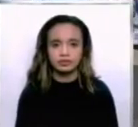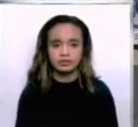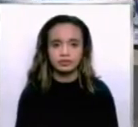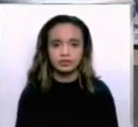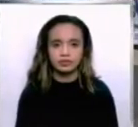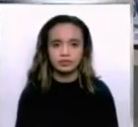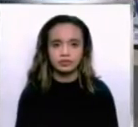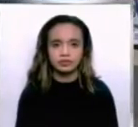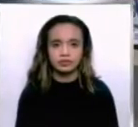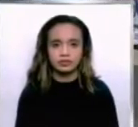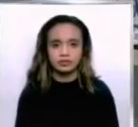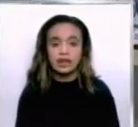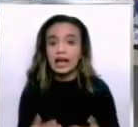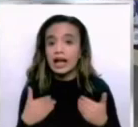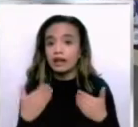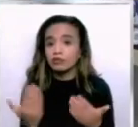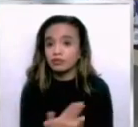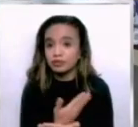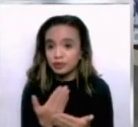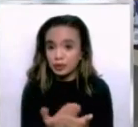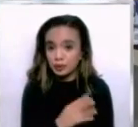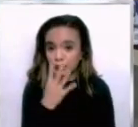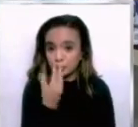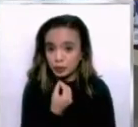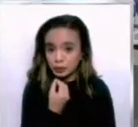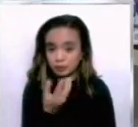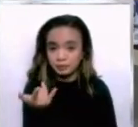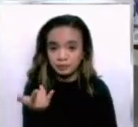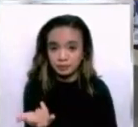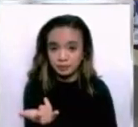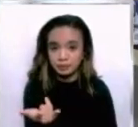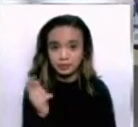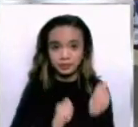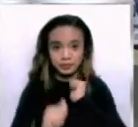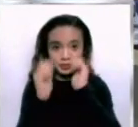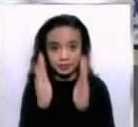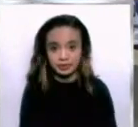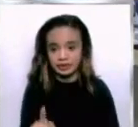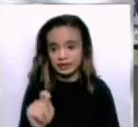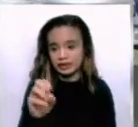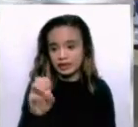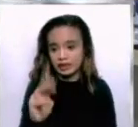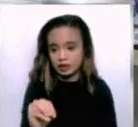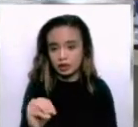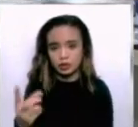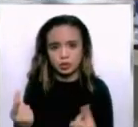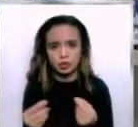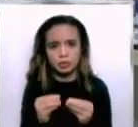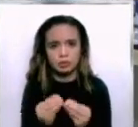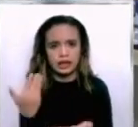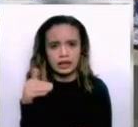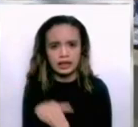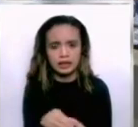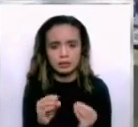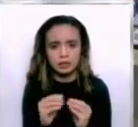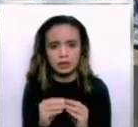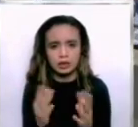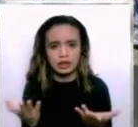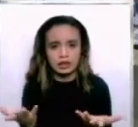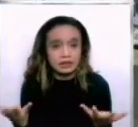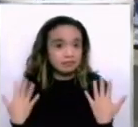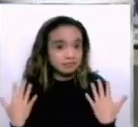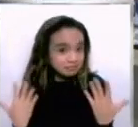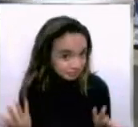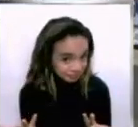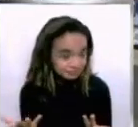May panibagong handog si Spiderman actor Tom Holland na muling magpapakaba at magpapatili sa kanyang Pinoy fans.